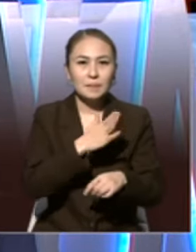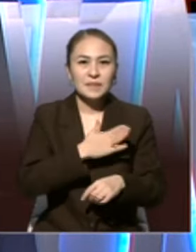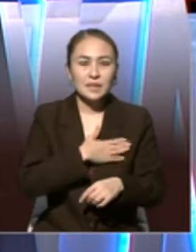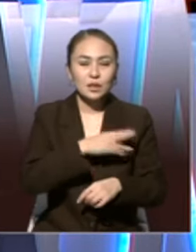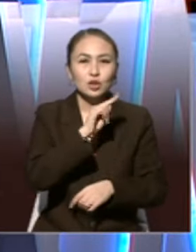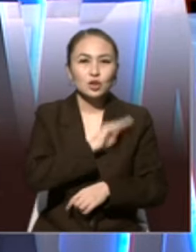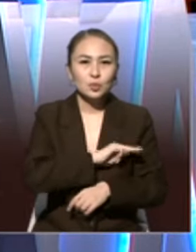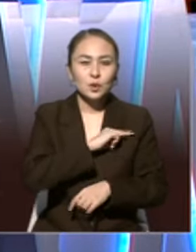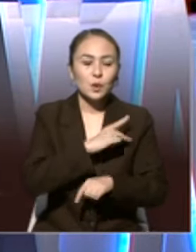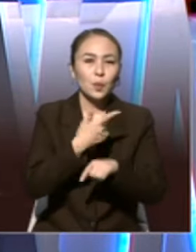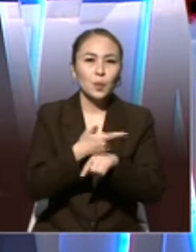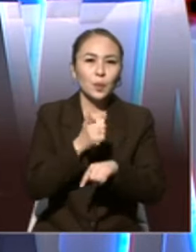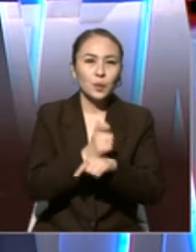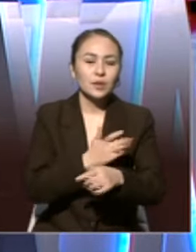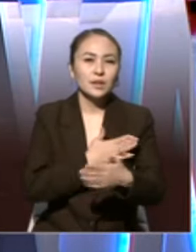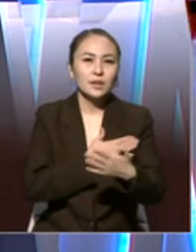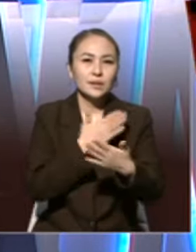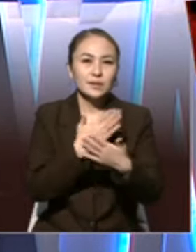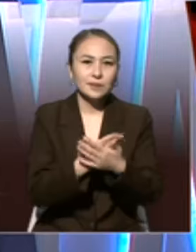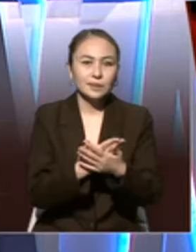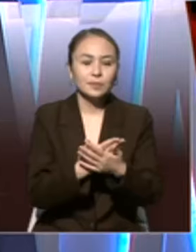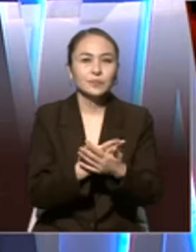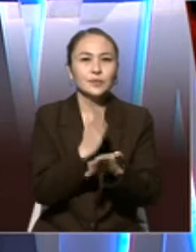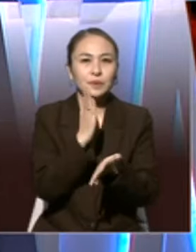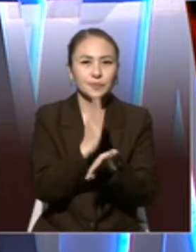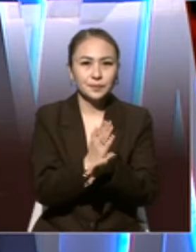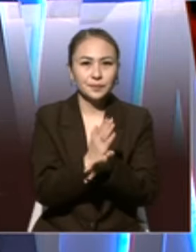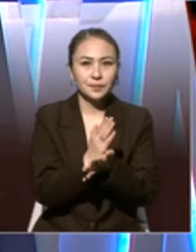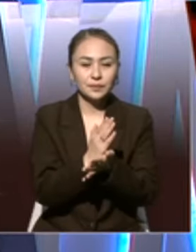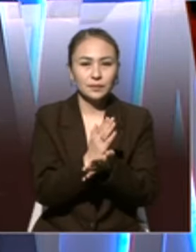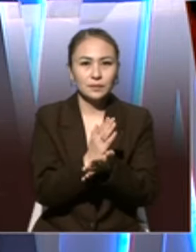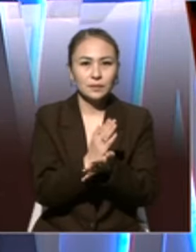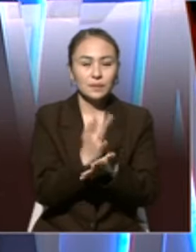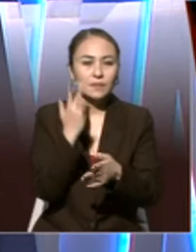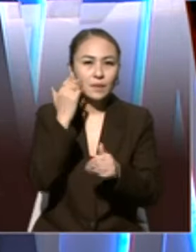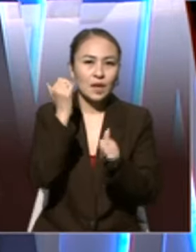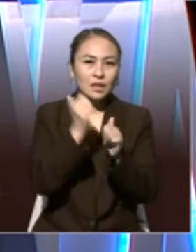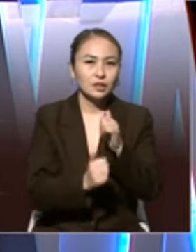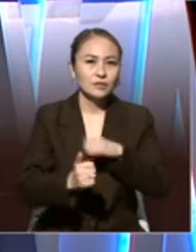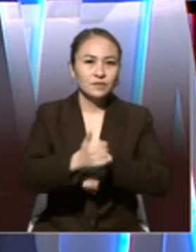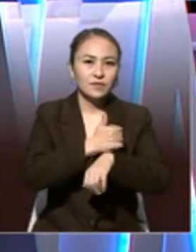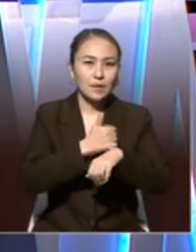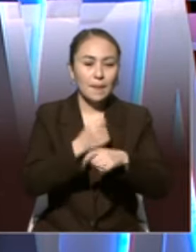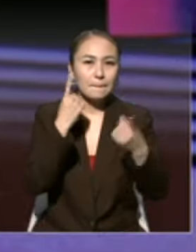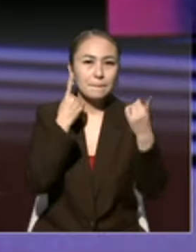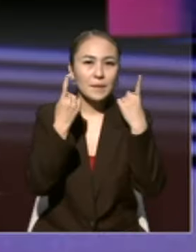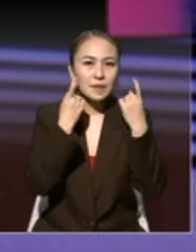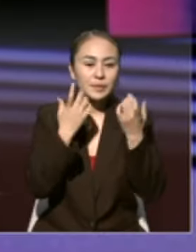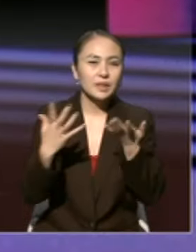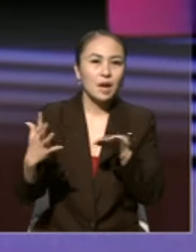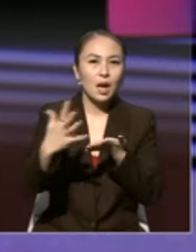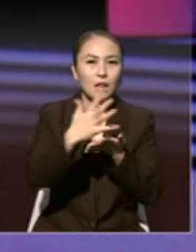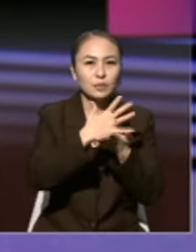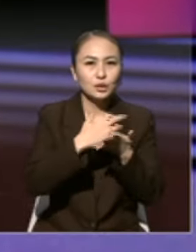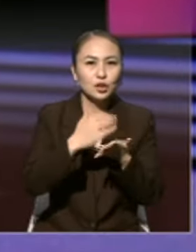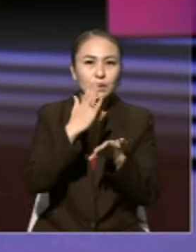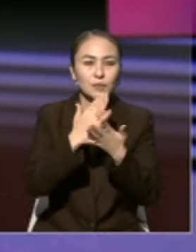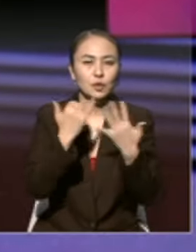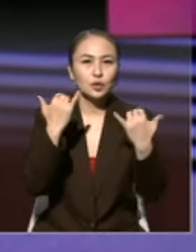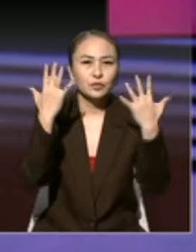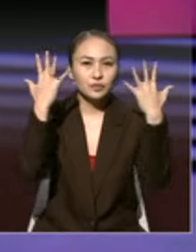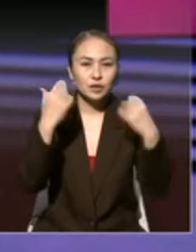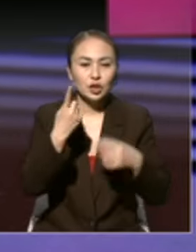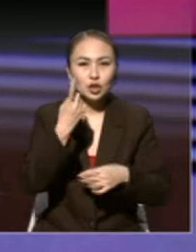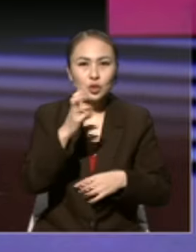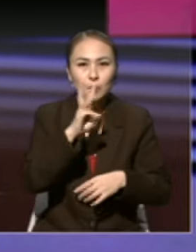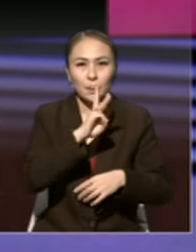жұмысымыз өте қызып жүр және де сағат сайын біз мәліметтерді алып жатырмыз. Бүгін күнге біз 100